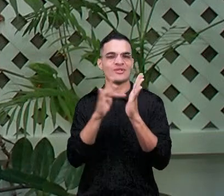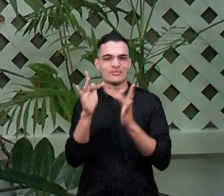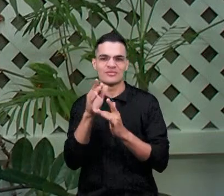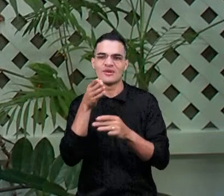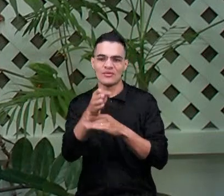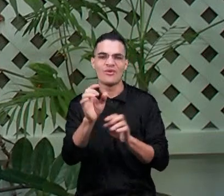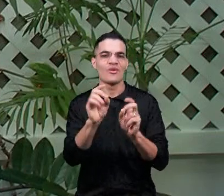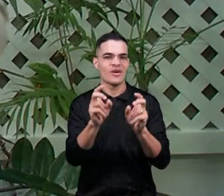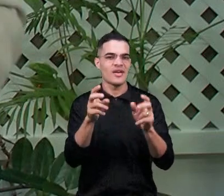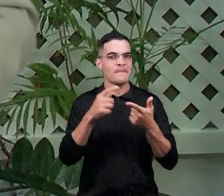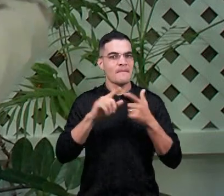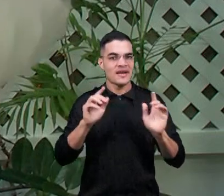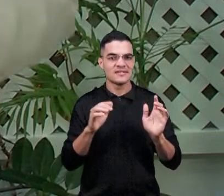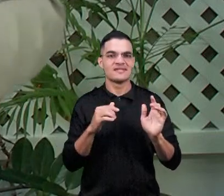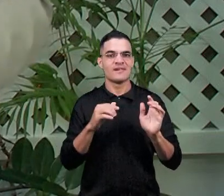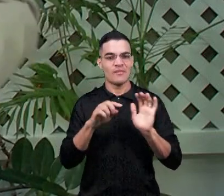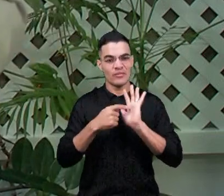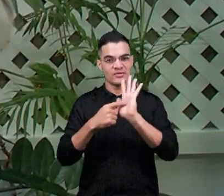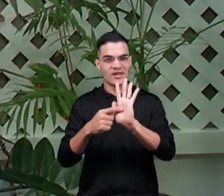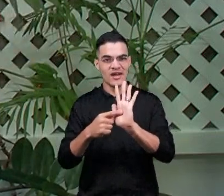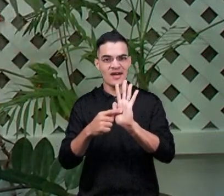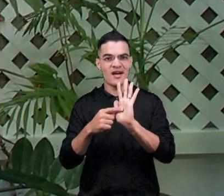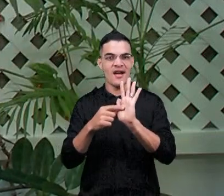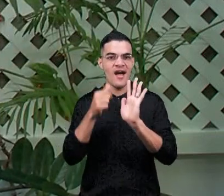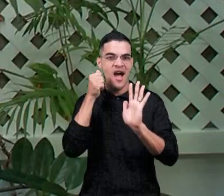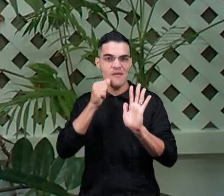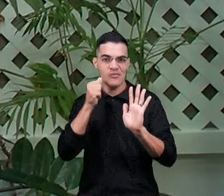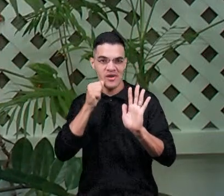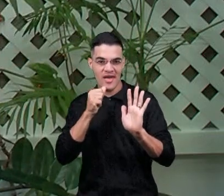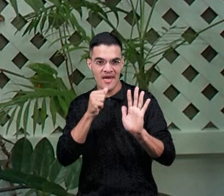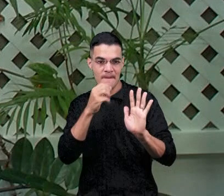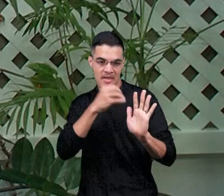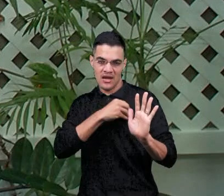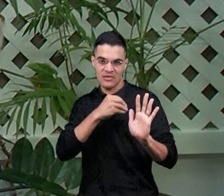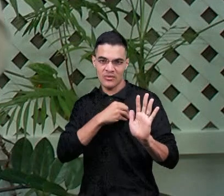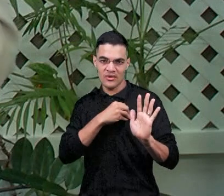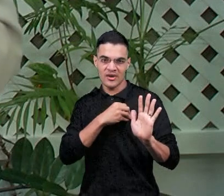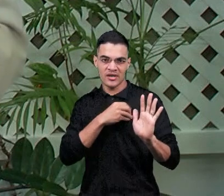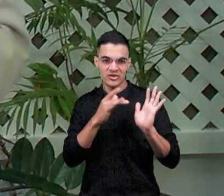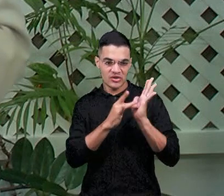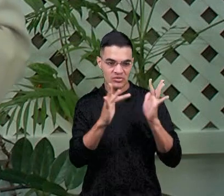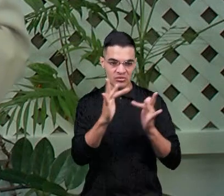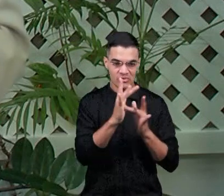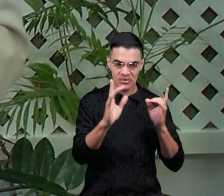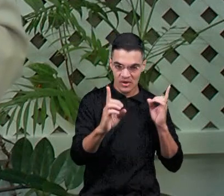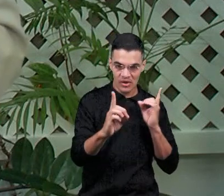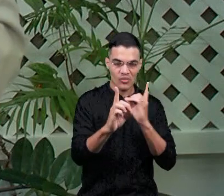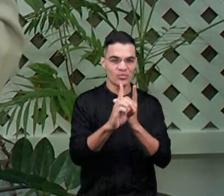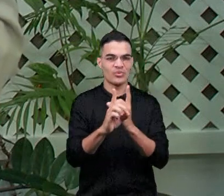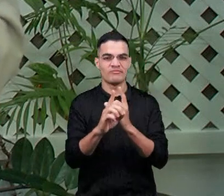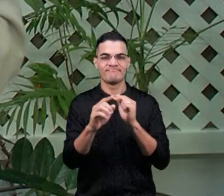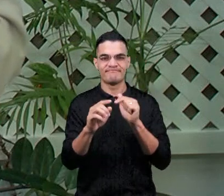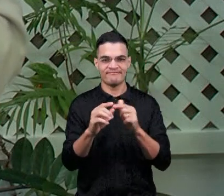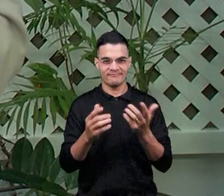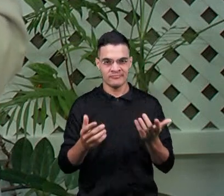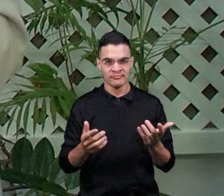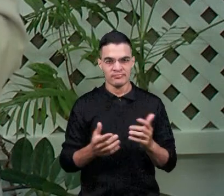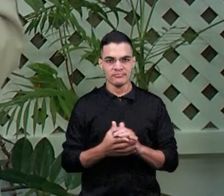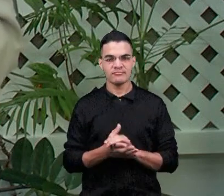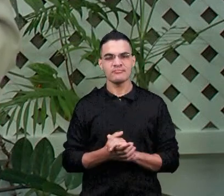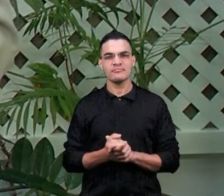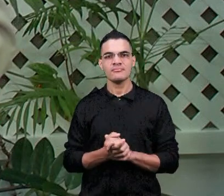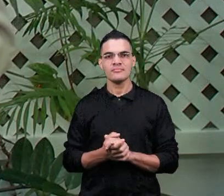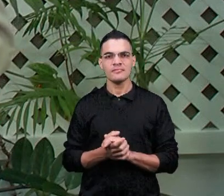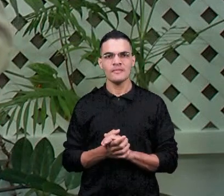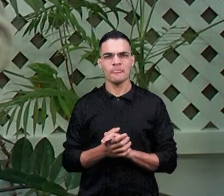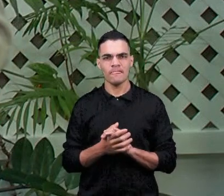dîner. Une femme est venue et jeter l'huile sur lui. Mais ce cas ici, il spécifie,